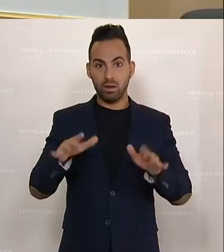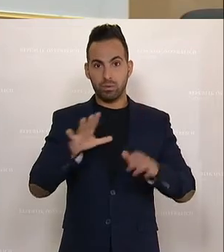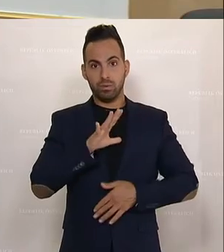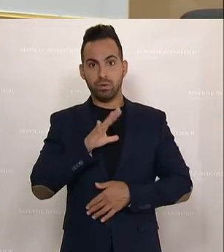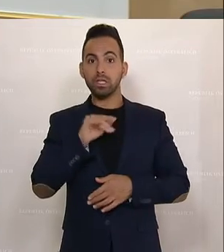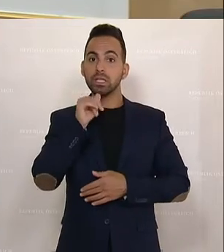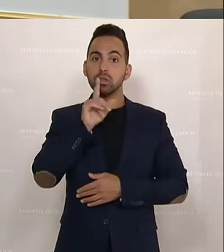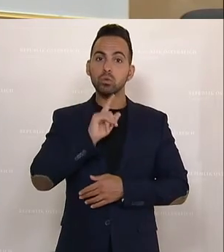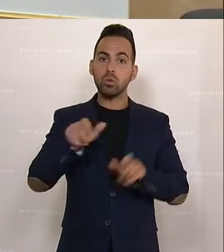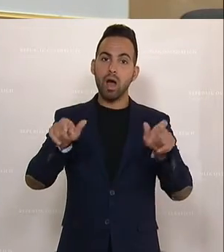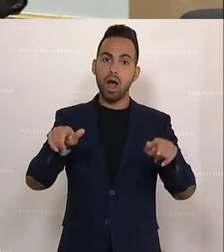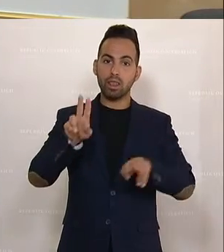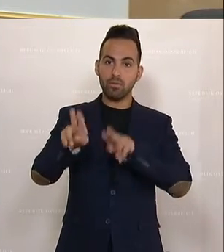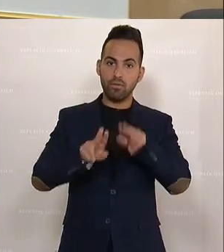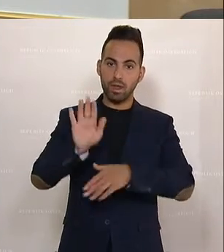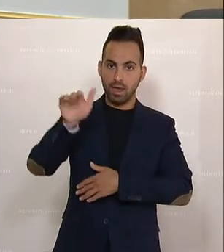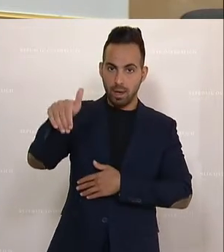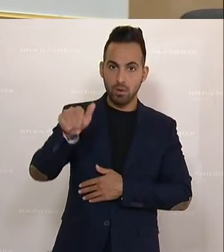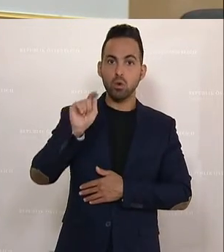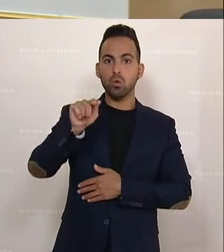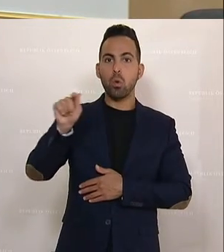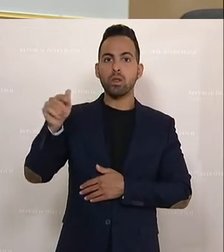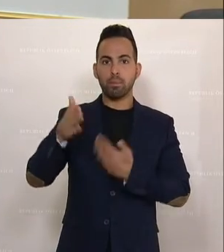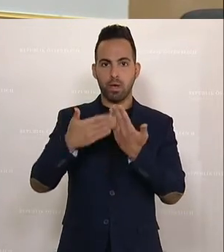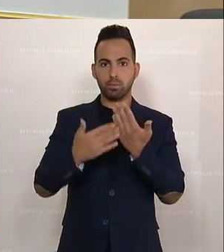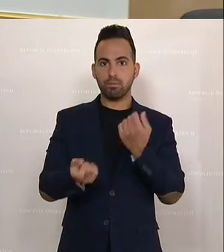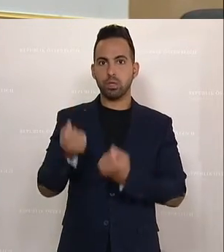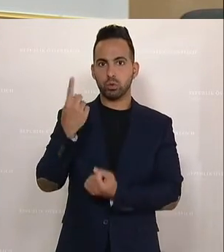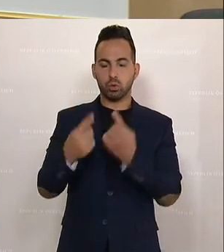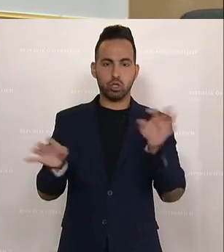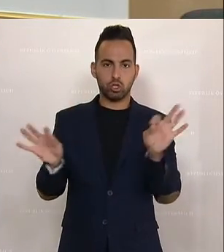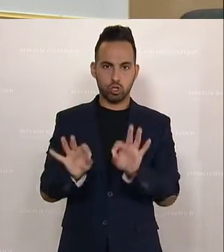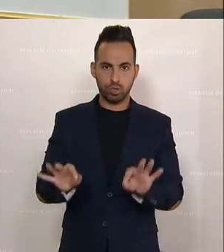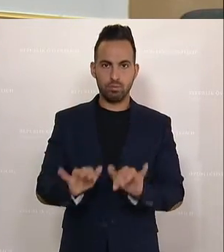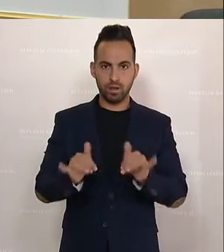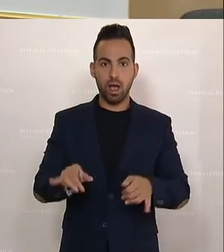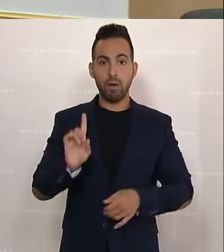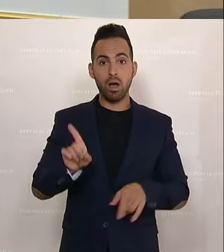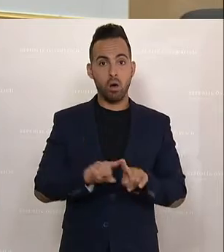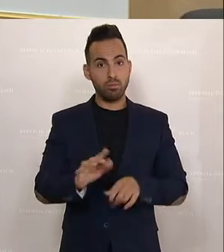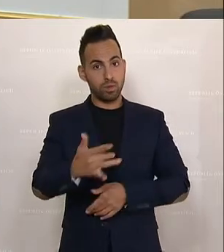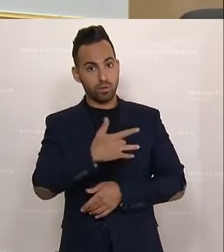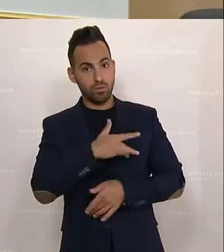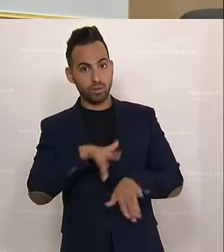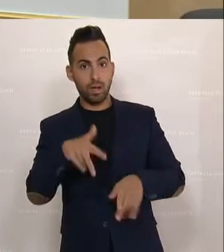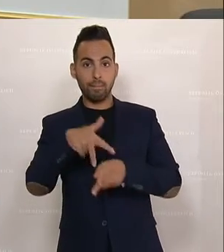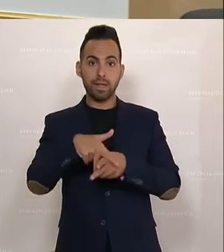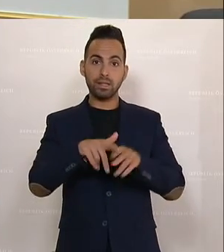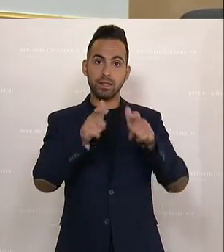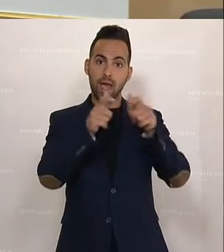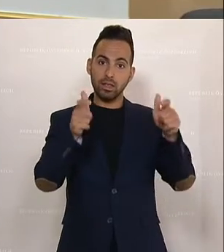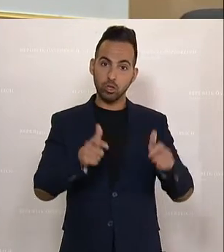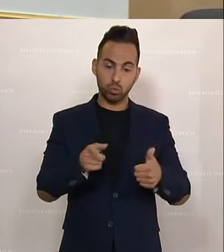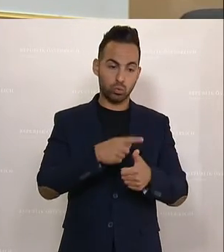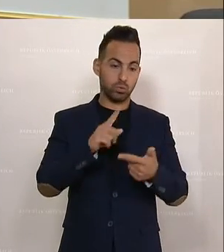nur Alten- und Pflegeheime, dort sind die Beispiele im Moment besonders tragisch. Das betrifft natürlich genauso Behinderteneinrichtungen,